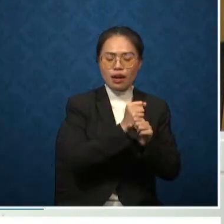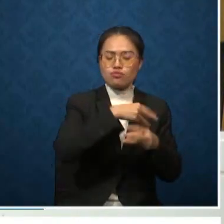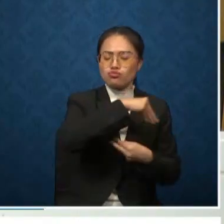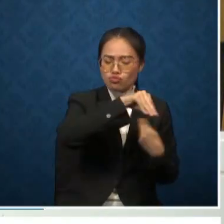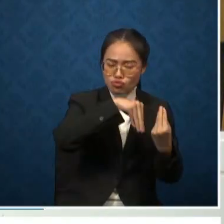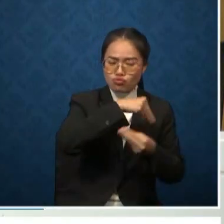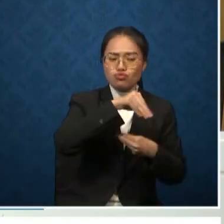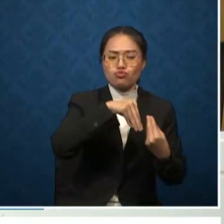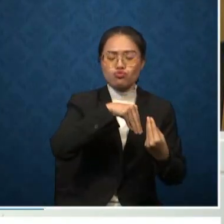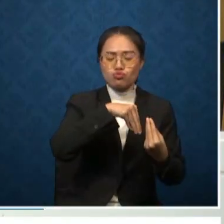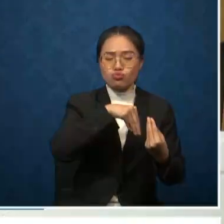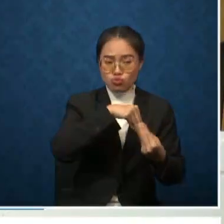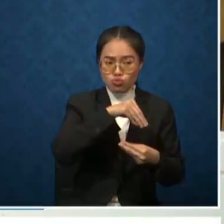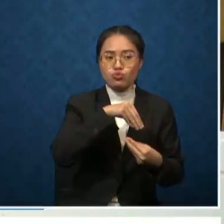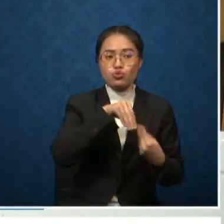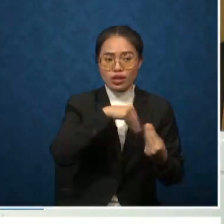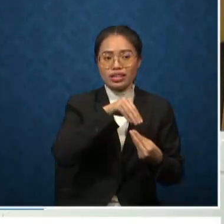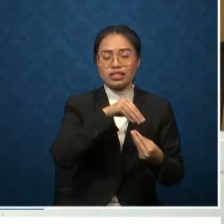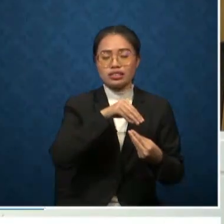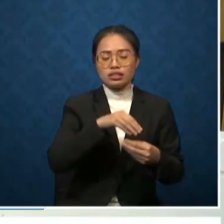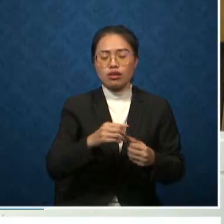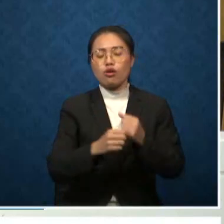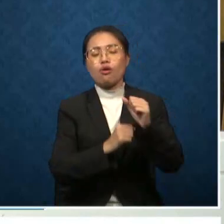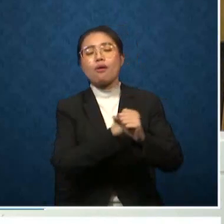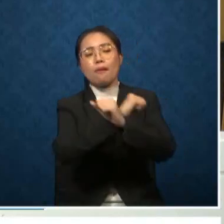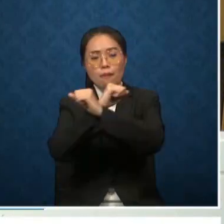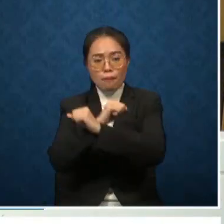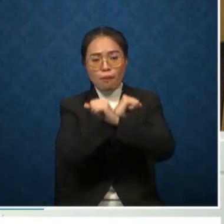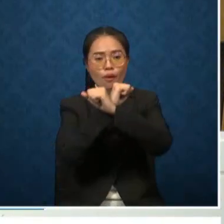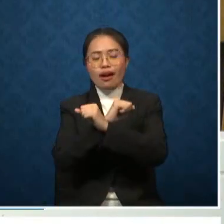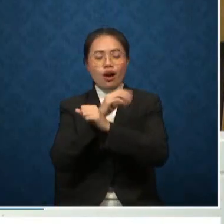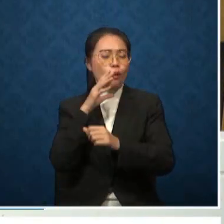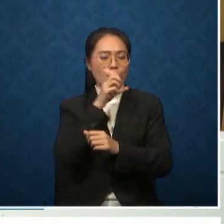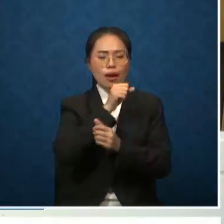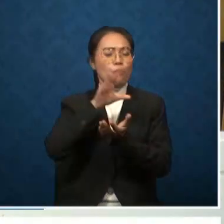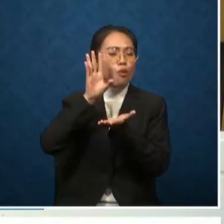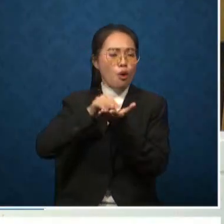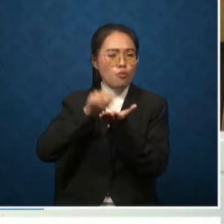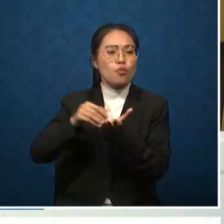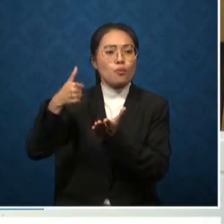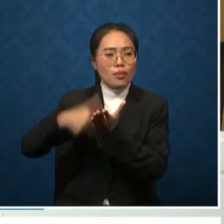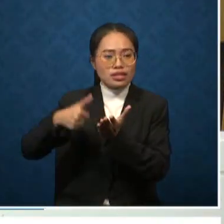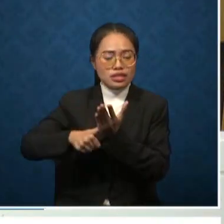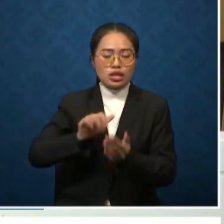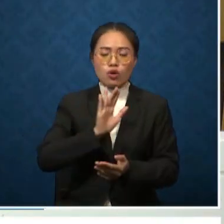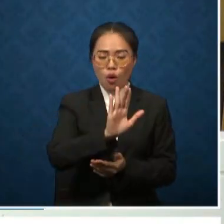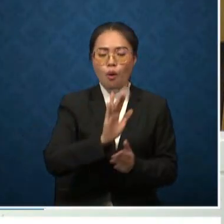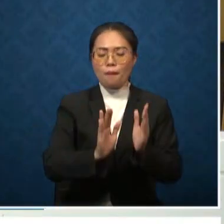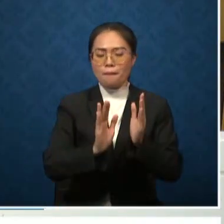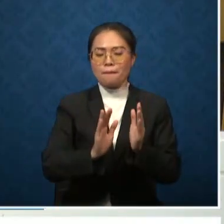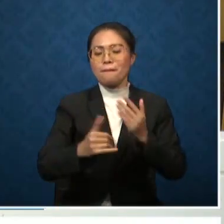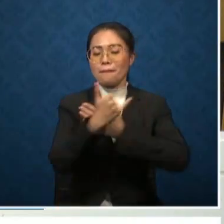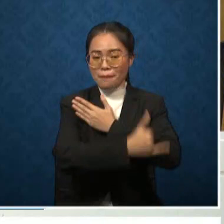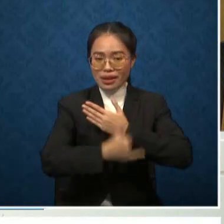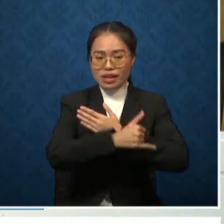อื่นๆนะครับอันที่2คือป้องกันการรั่วไหลของการจัดเก็บภาษีของประเทศสมาชิก